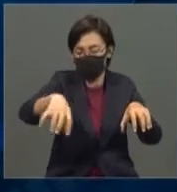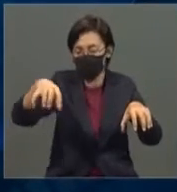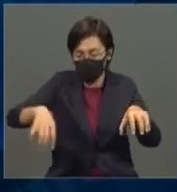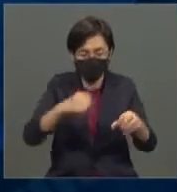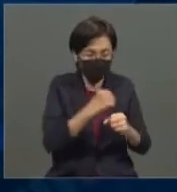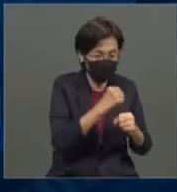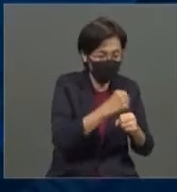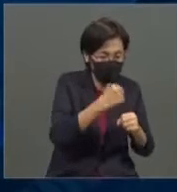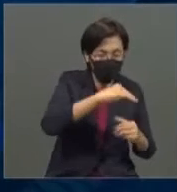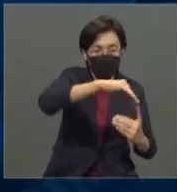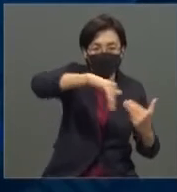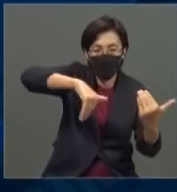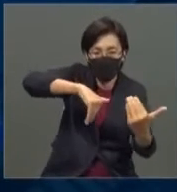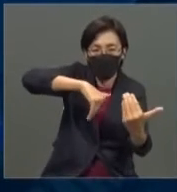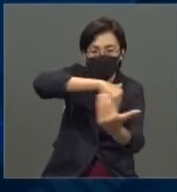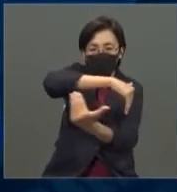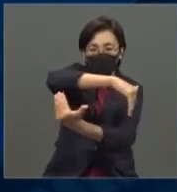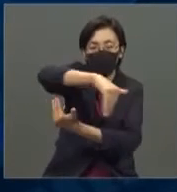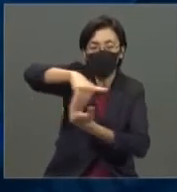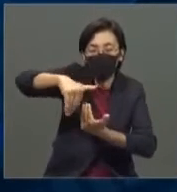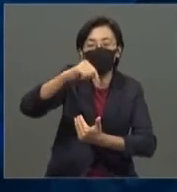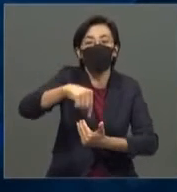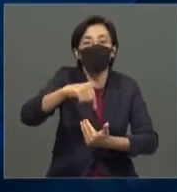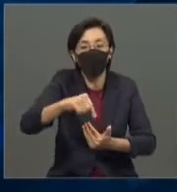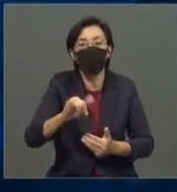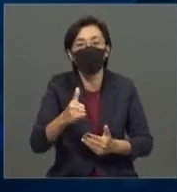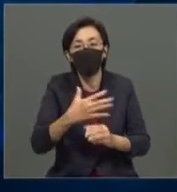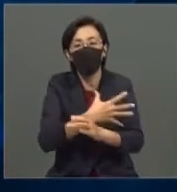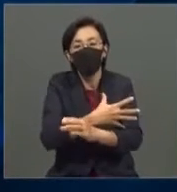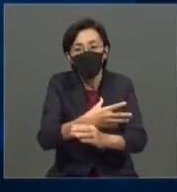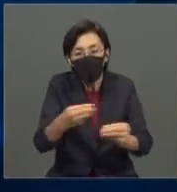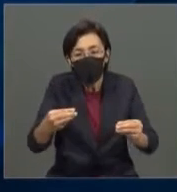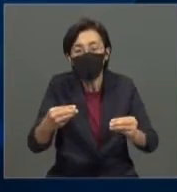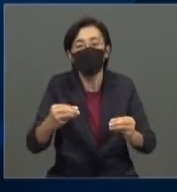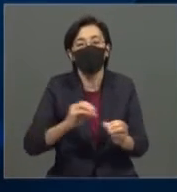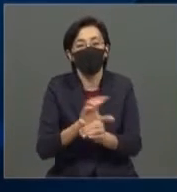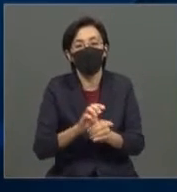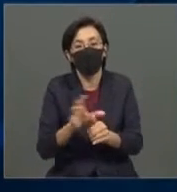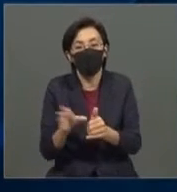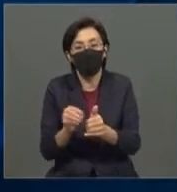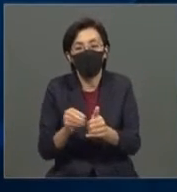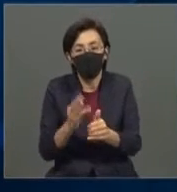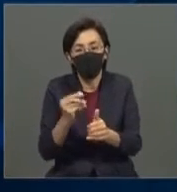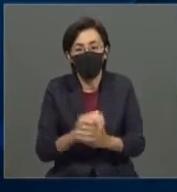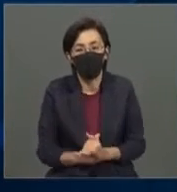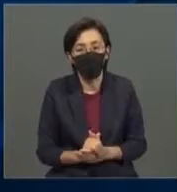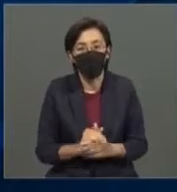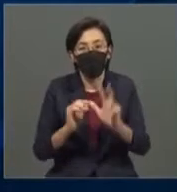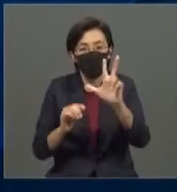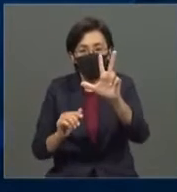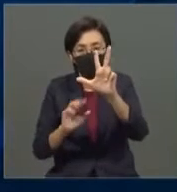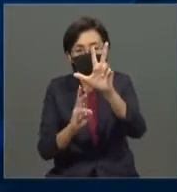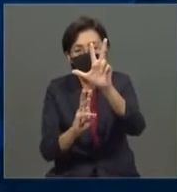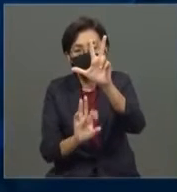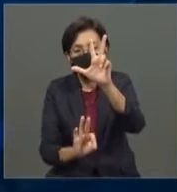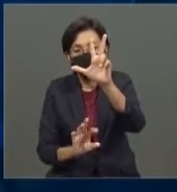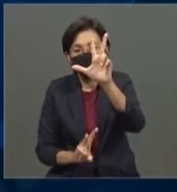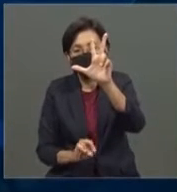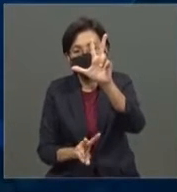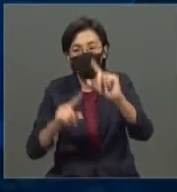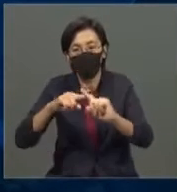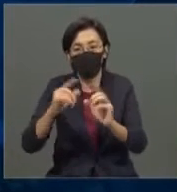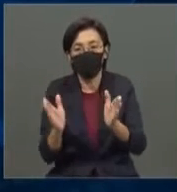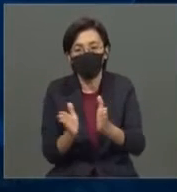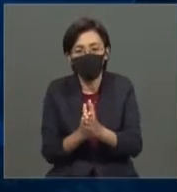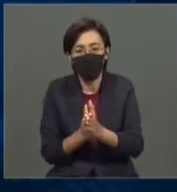ที่ในหลายๆโรงงานหมูนะครับก็ทำให้ตัวเลขไปอยู่ที่3บวก6บวก9บวก72น